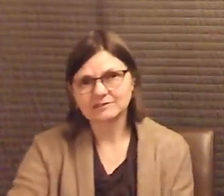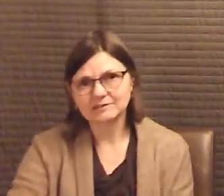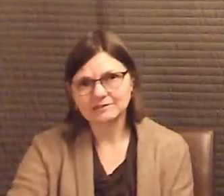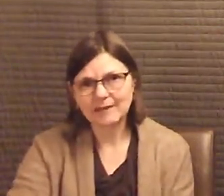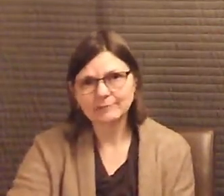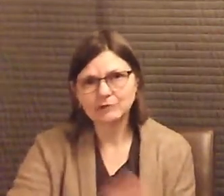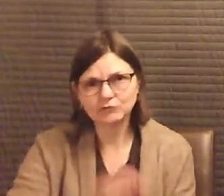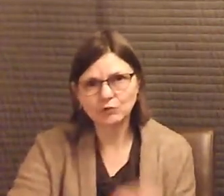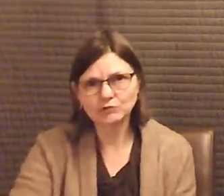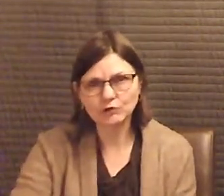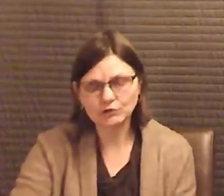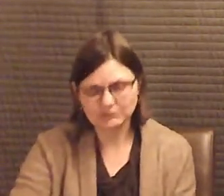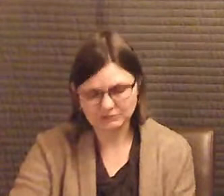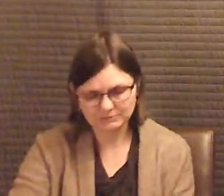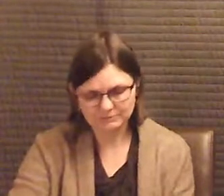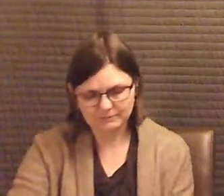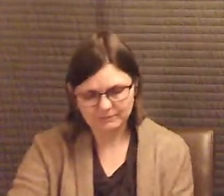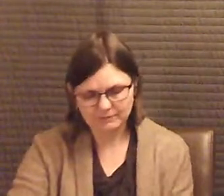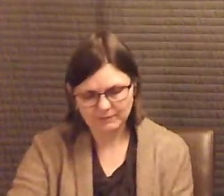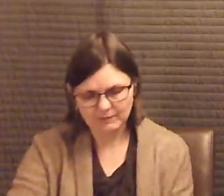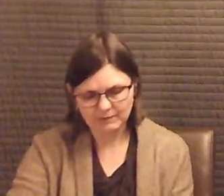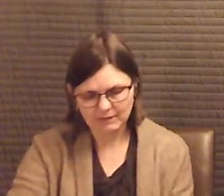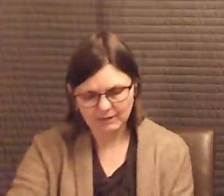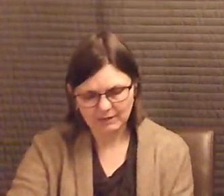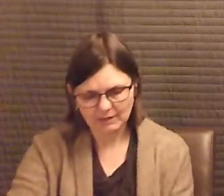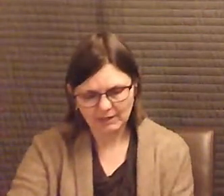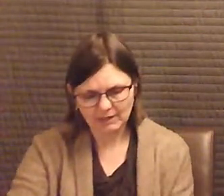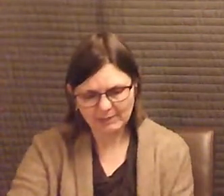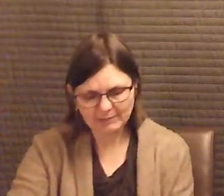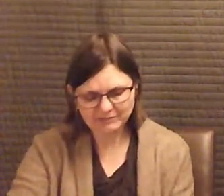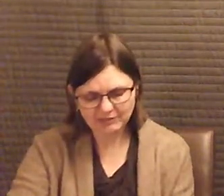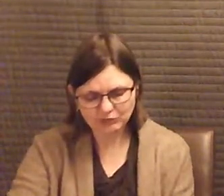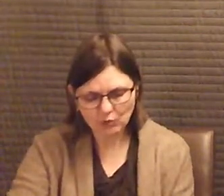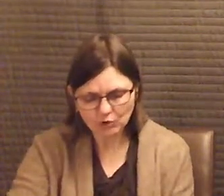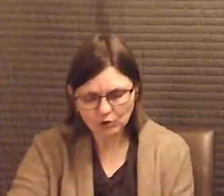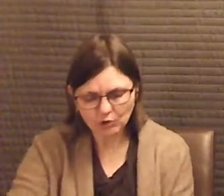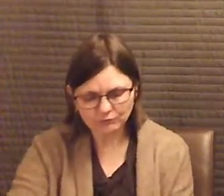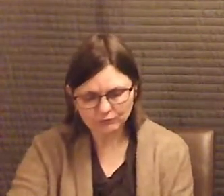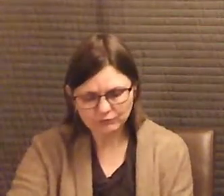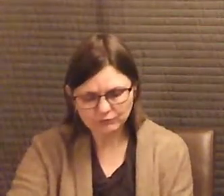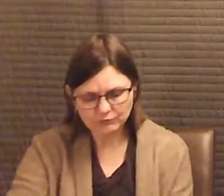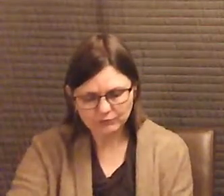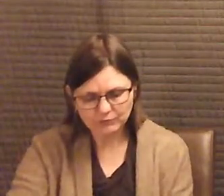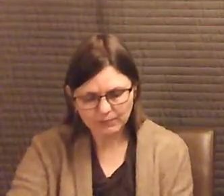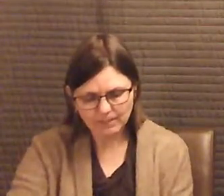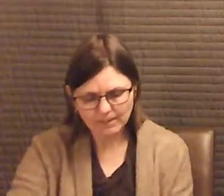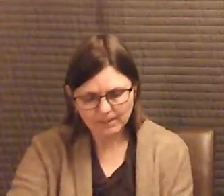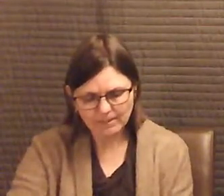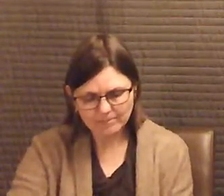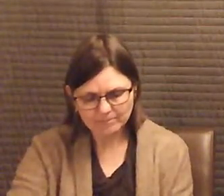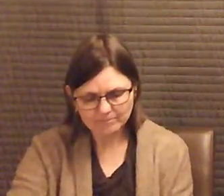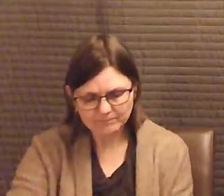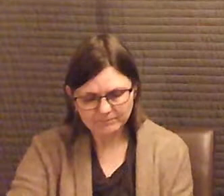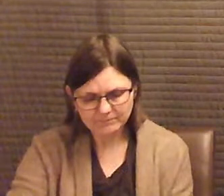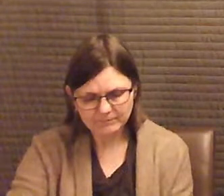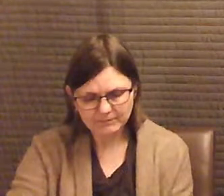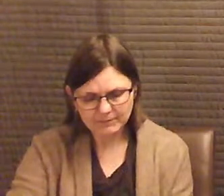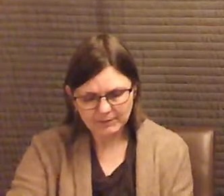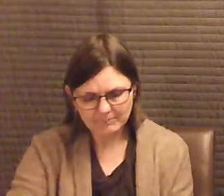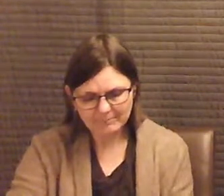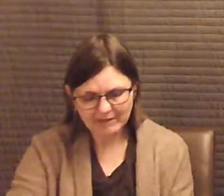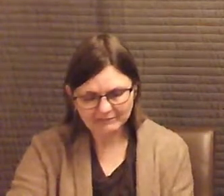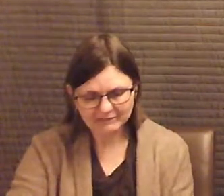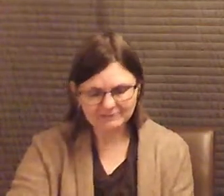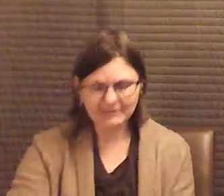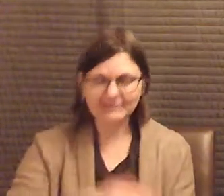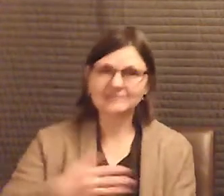woorden wil namelijk het woord voegen lynde was er de aanbieding en de bijbel zegt dat ongeloof wordt gewoon slim toe op post them saus